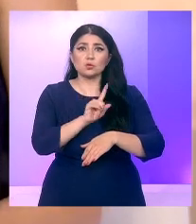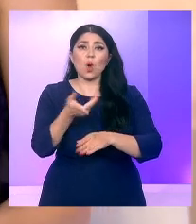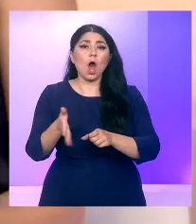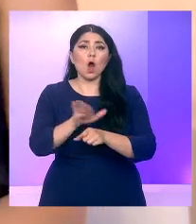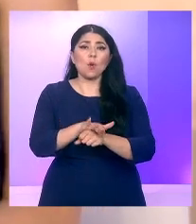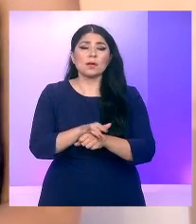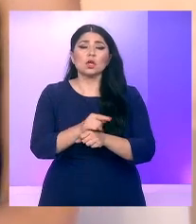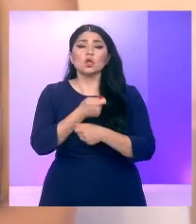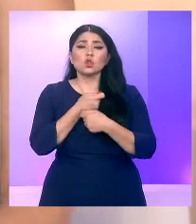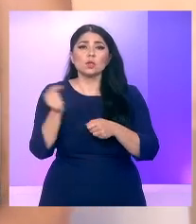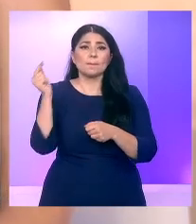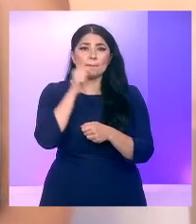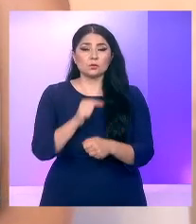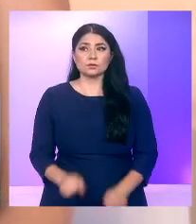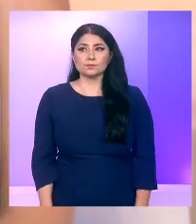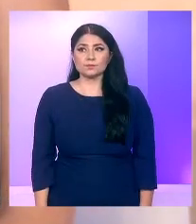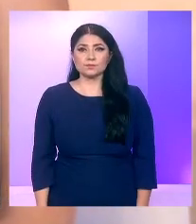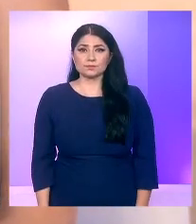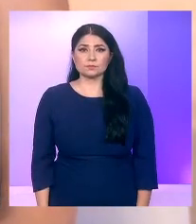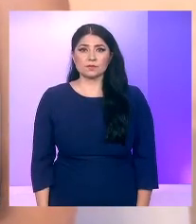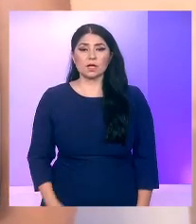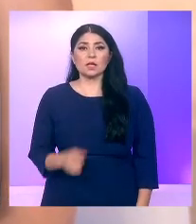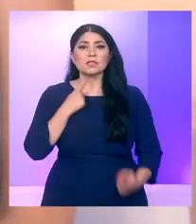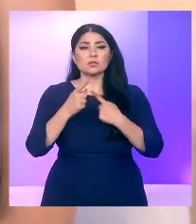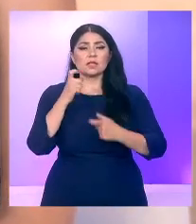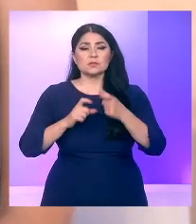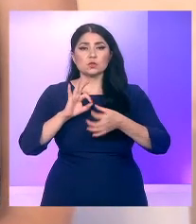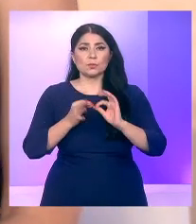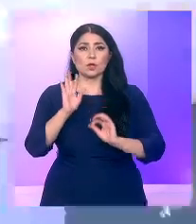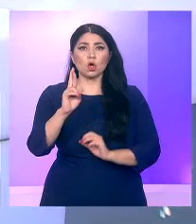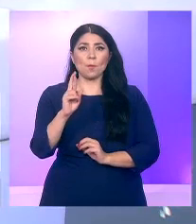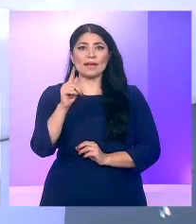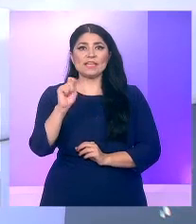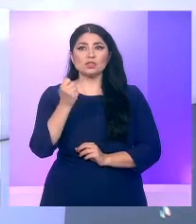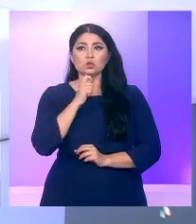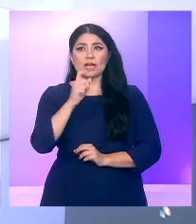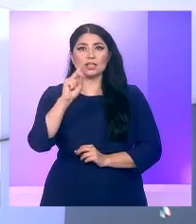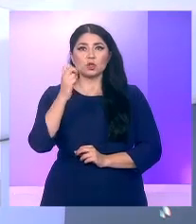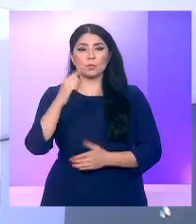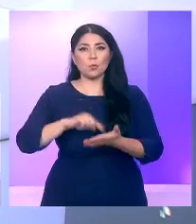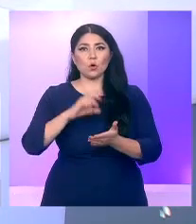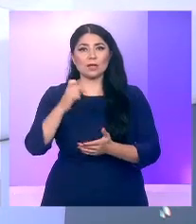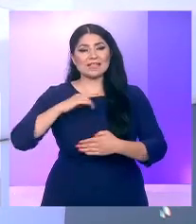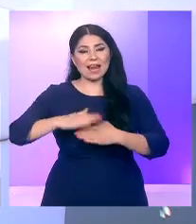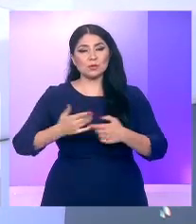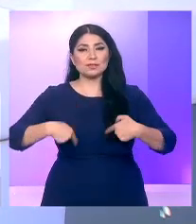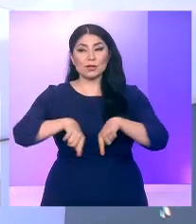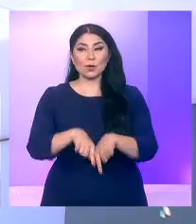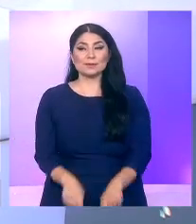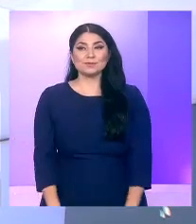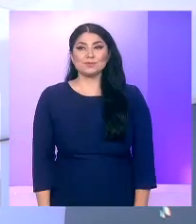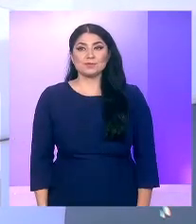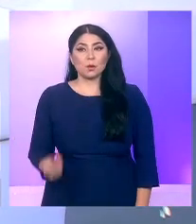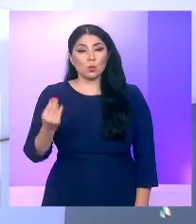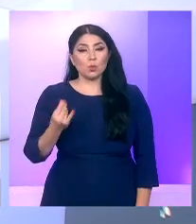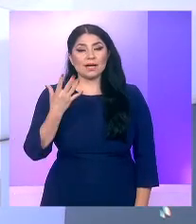așadar nu se acoperă deficitul. Și discutăm despre acest subiect cu Robert Kiș, jurnalist Digi24.ro, este alături de mine în platou.